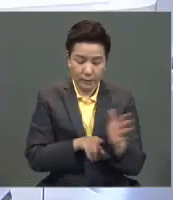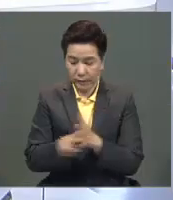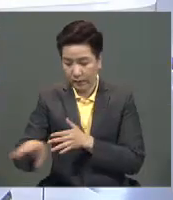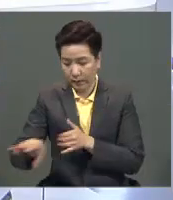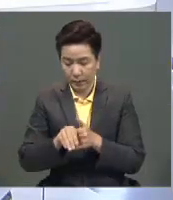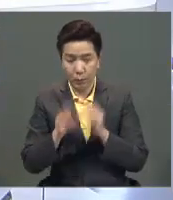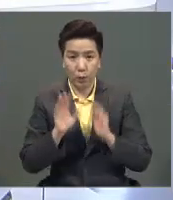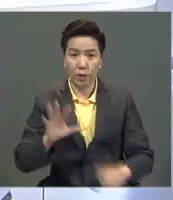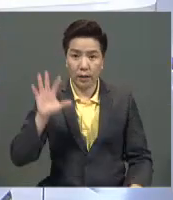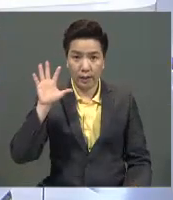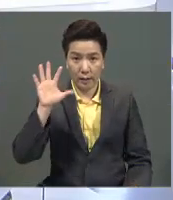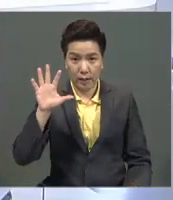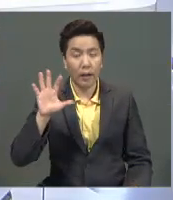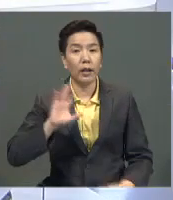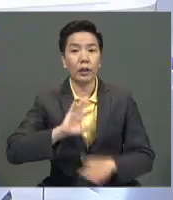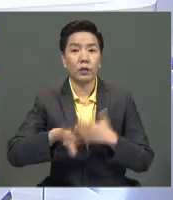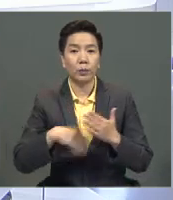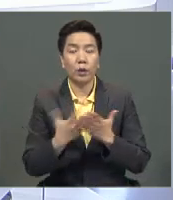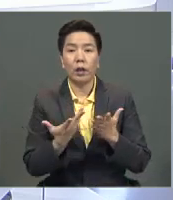มีส่วนในบ้านเรานะคะวันนี้พบผู้ป่วยรายใหม่มา5